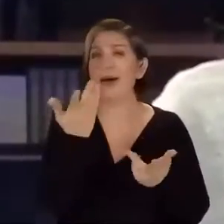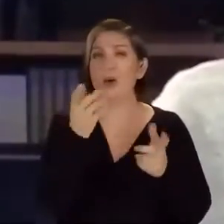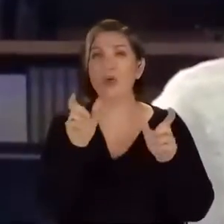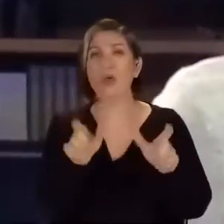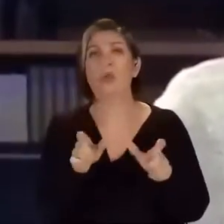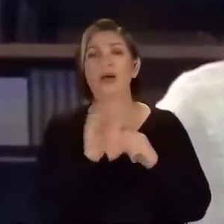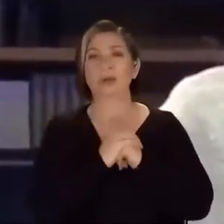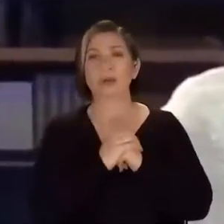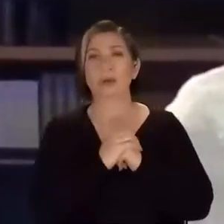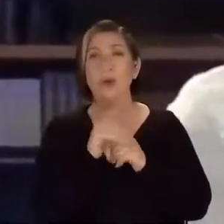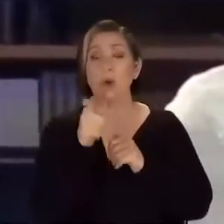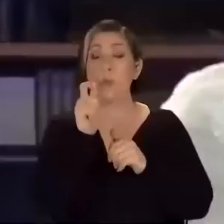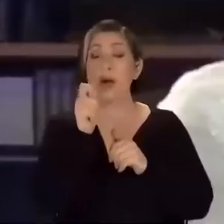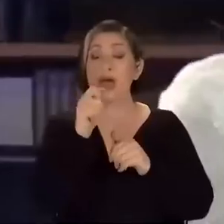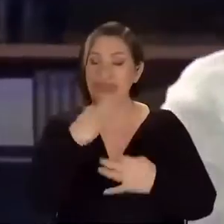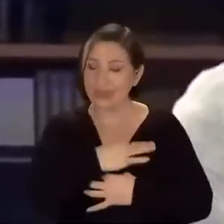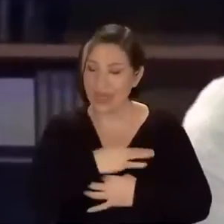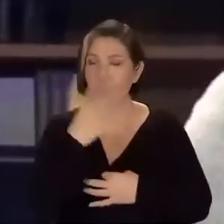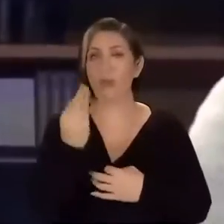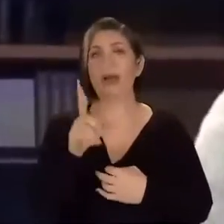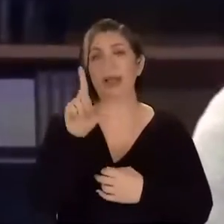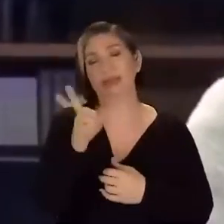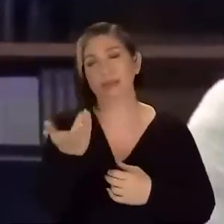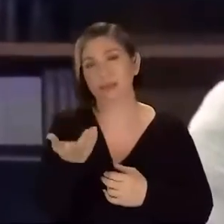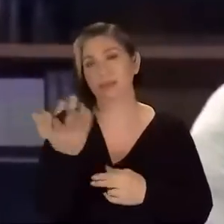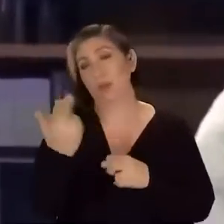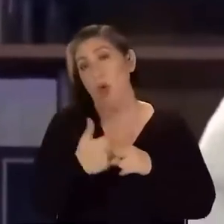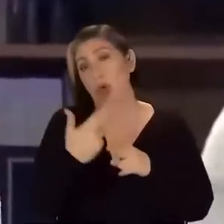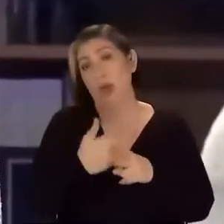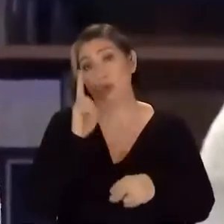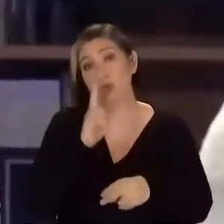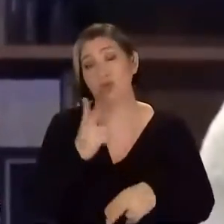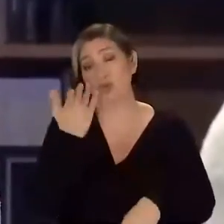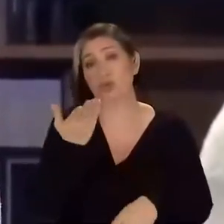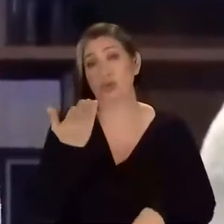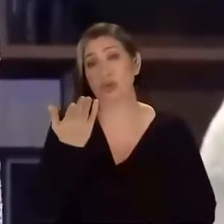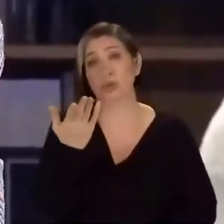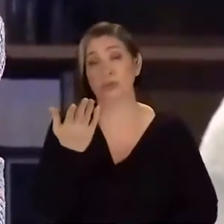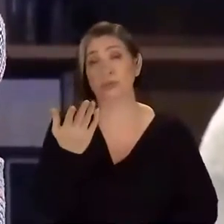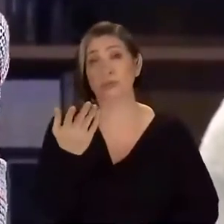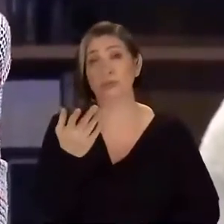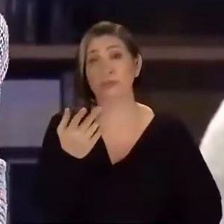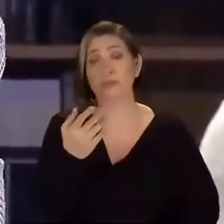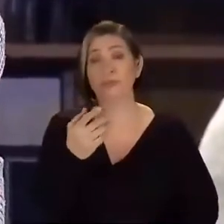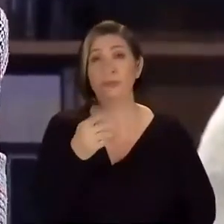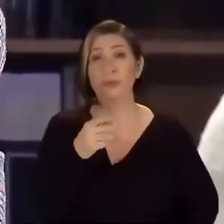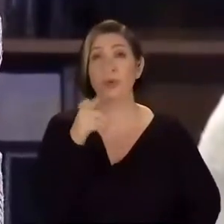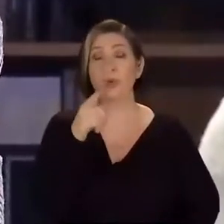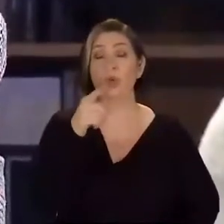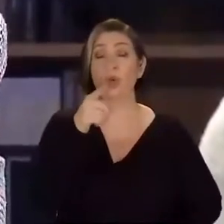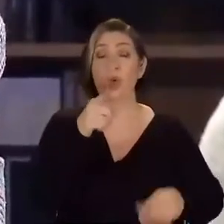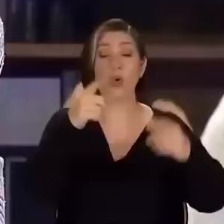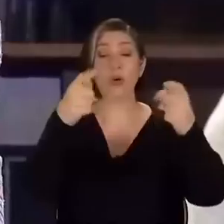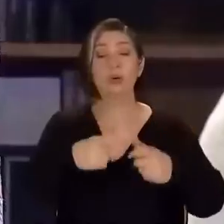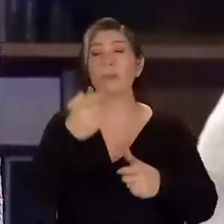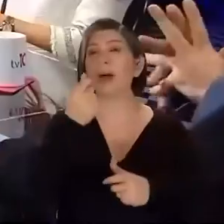korumak, o paraya saygı duymak, değil mi? Örneklerinde görüyorsun. İşte o ülkenin para